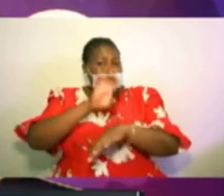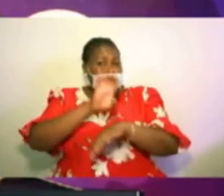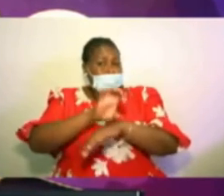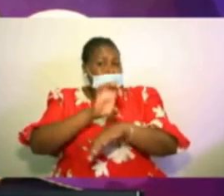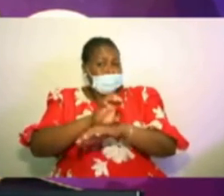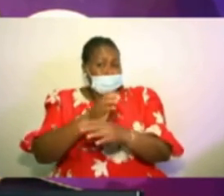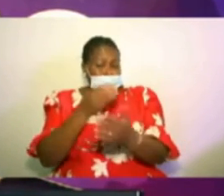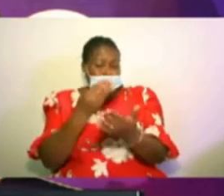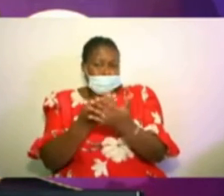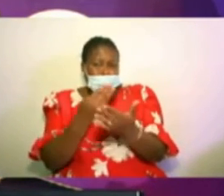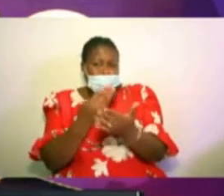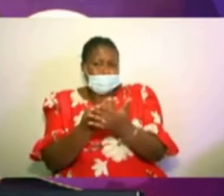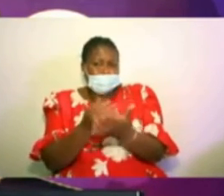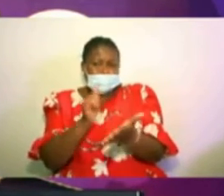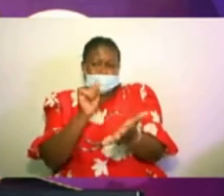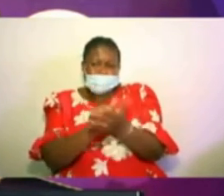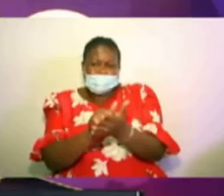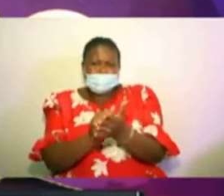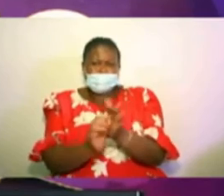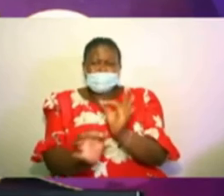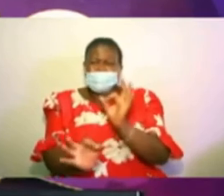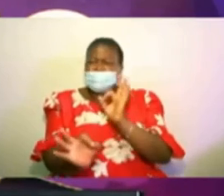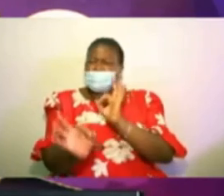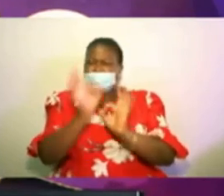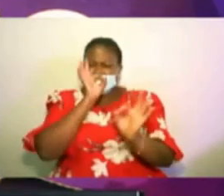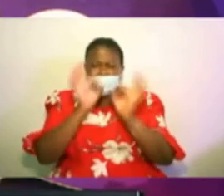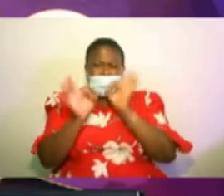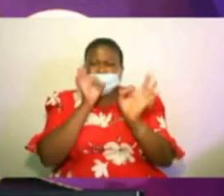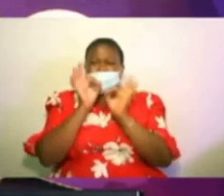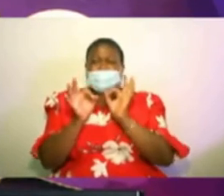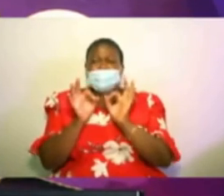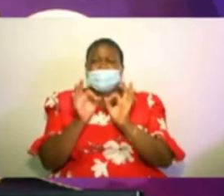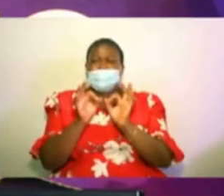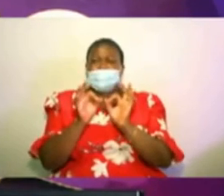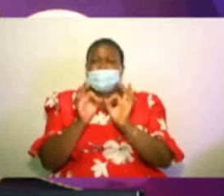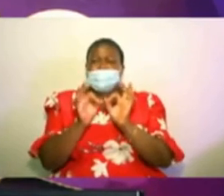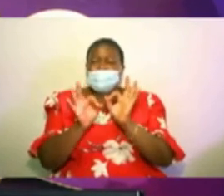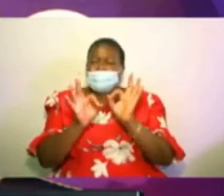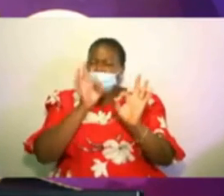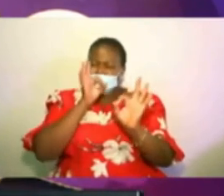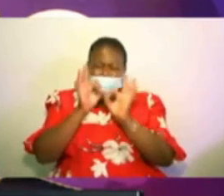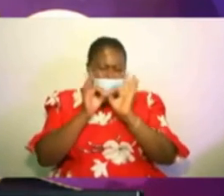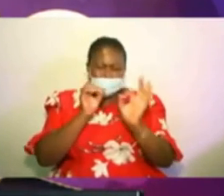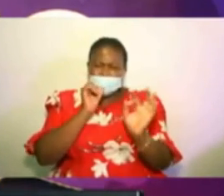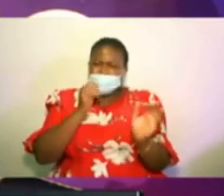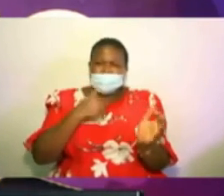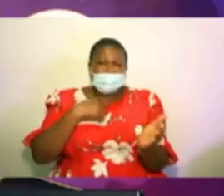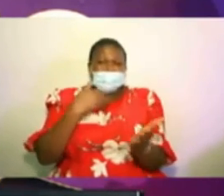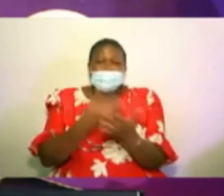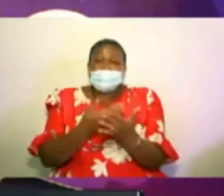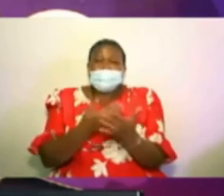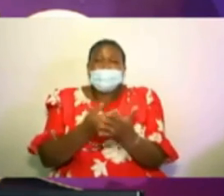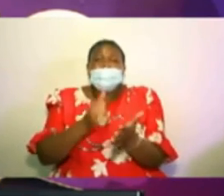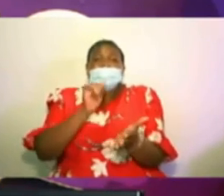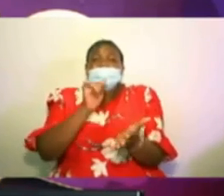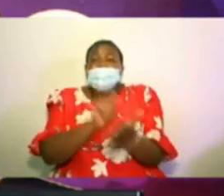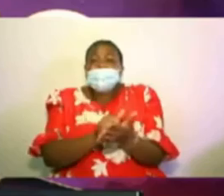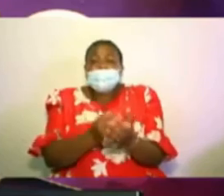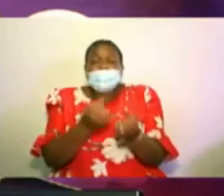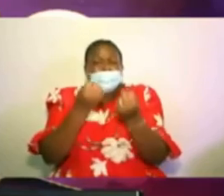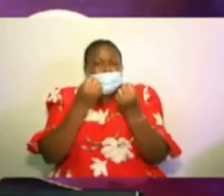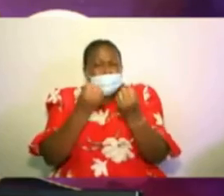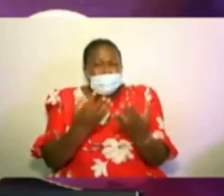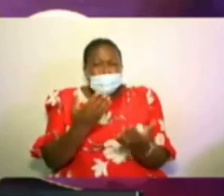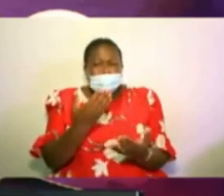so precarious that the functioning of some of the vital organs of the church was suspended.